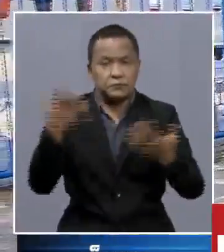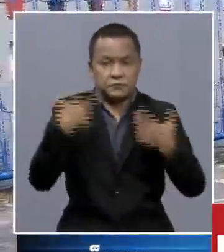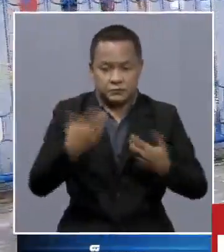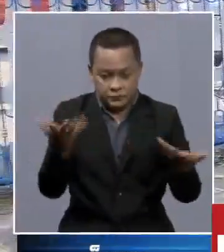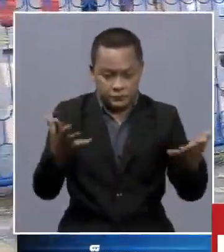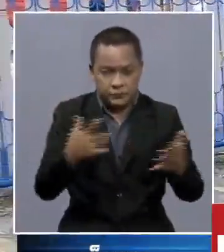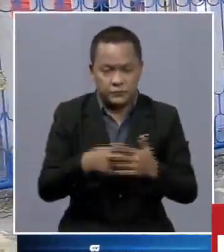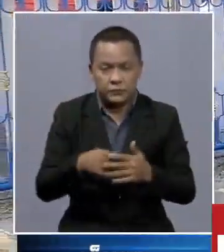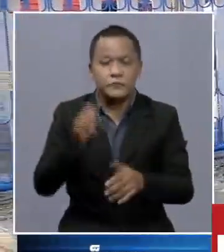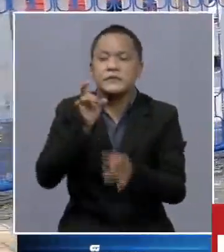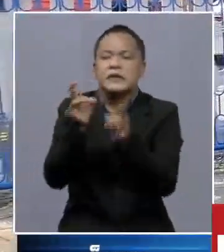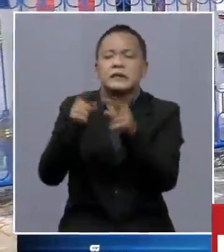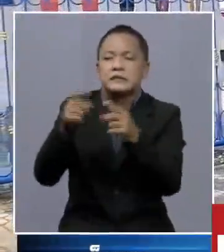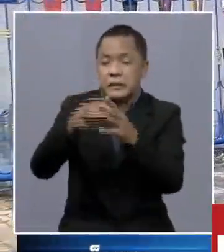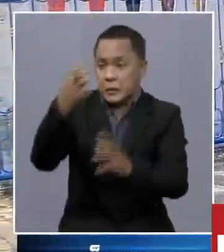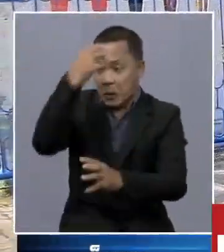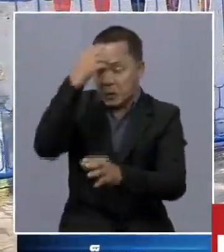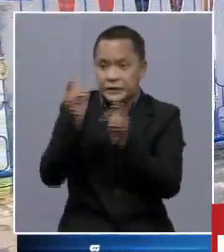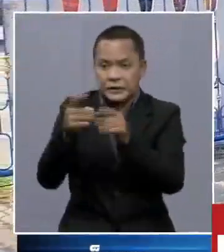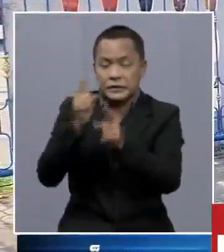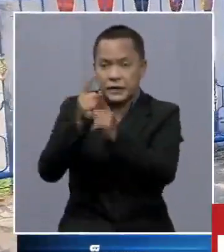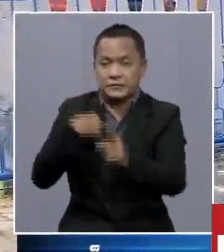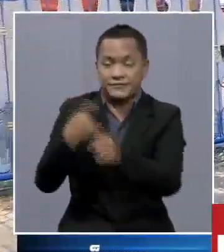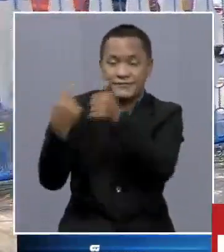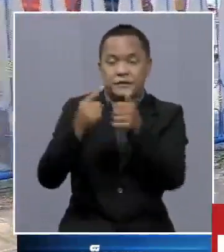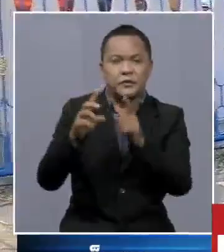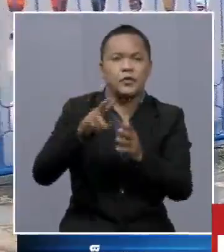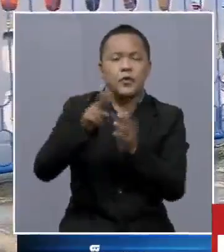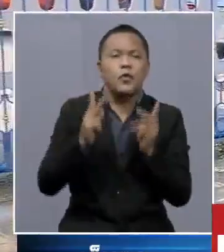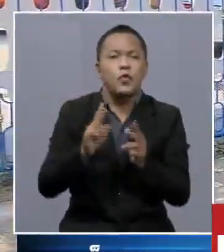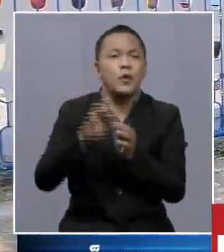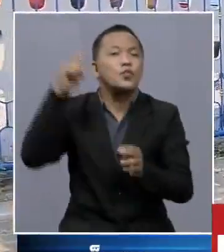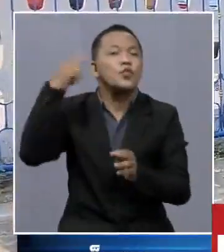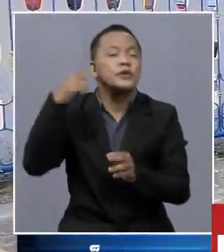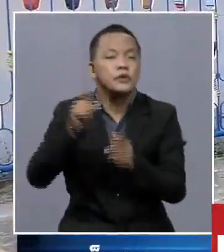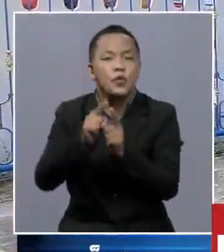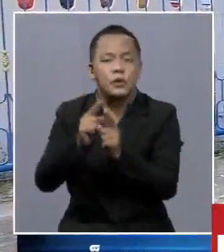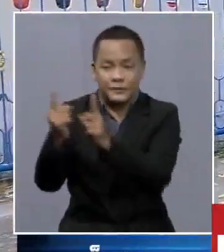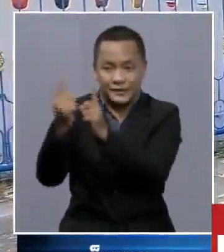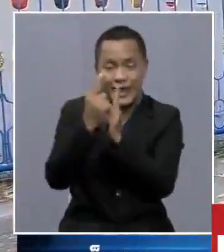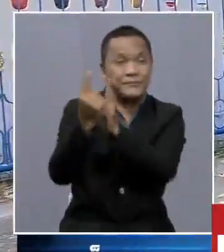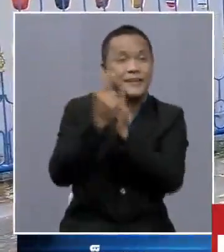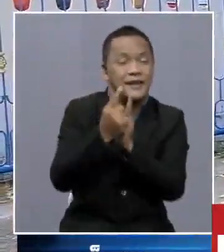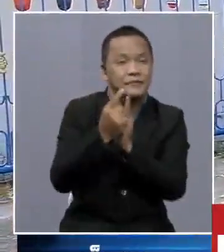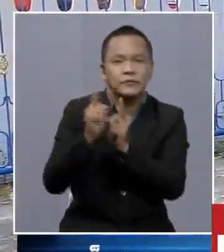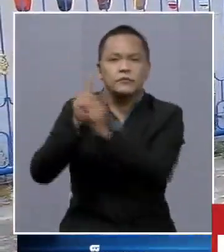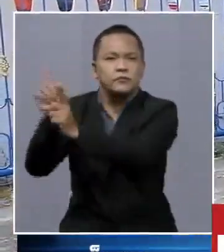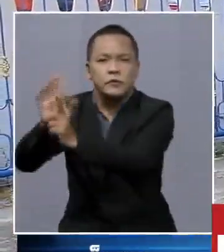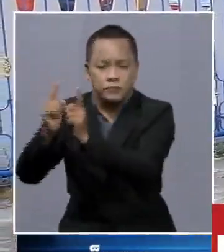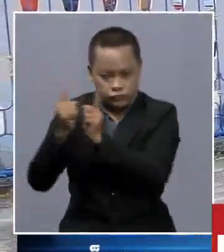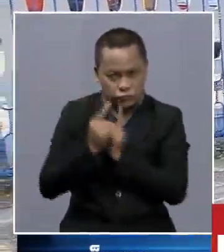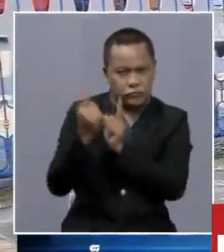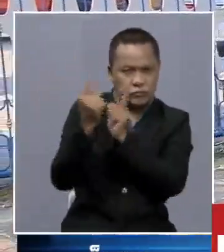่ววง มาที่น เขไปต่ใหค่าใ